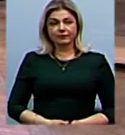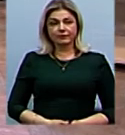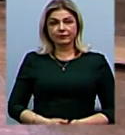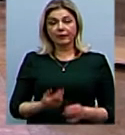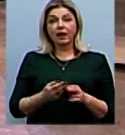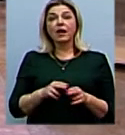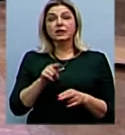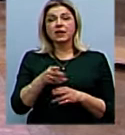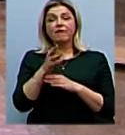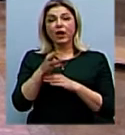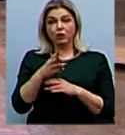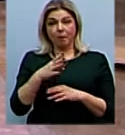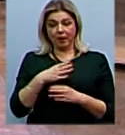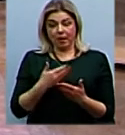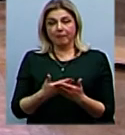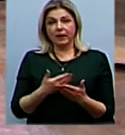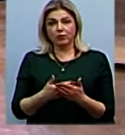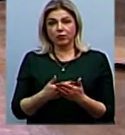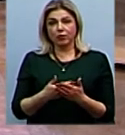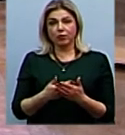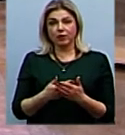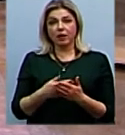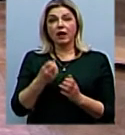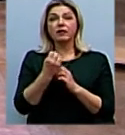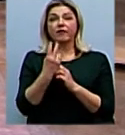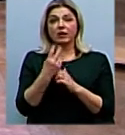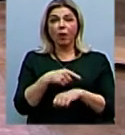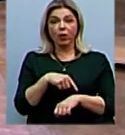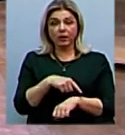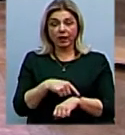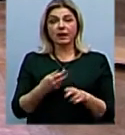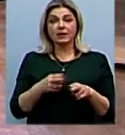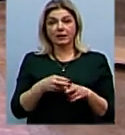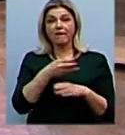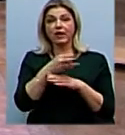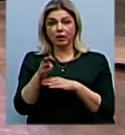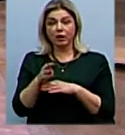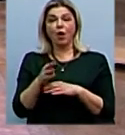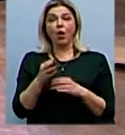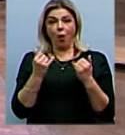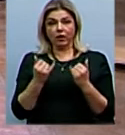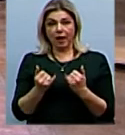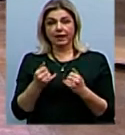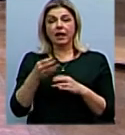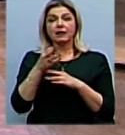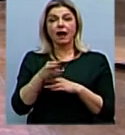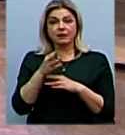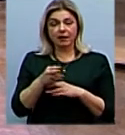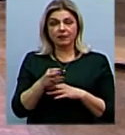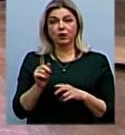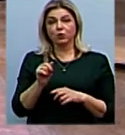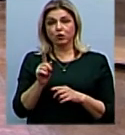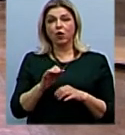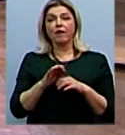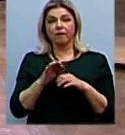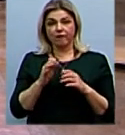Це відео було знято сьогодні близько 12-ї години. Це, власне, відео онлайн-трансляції, що відбувається